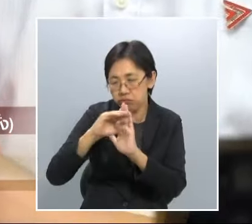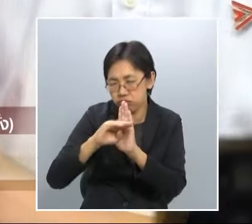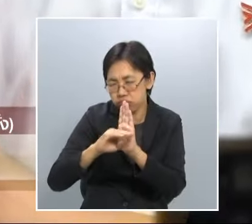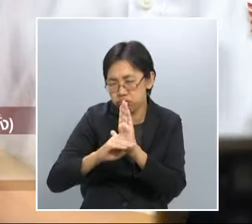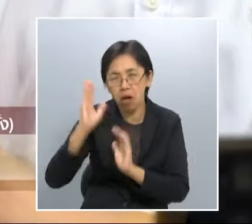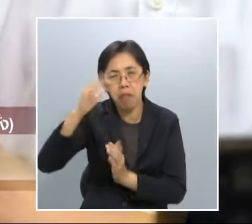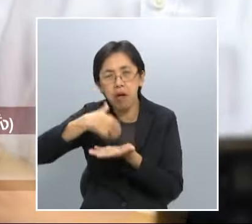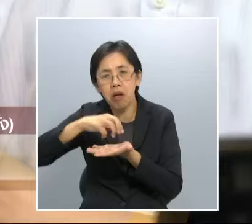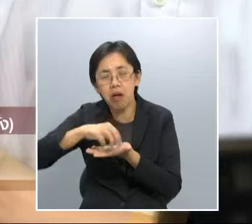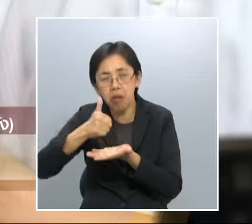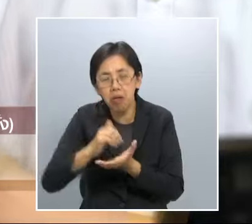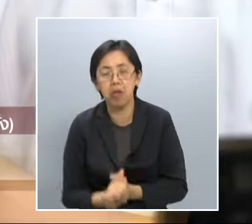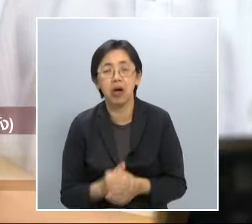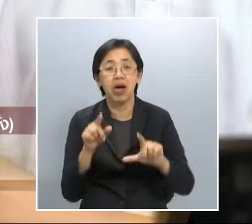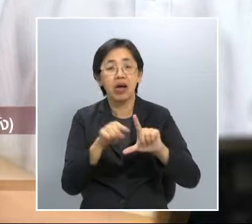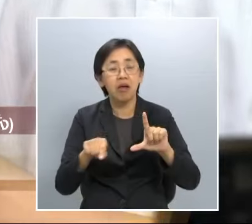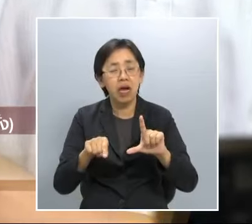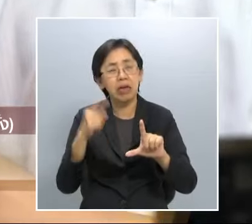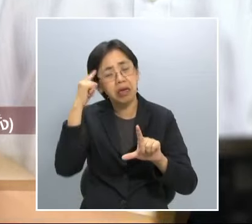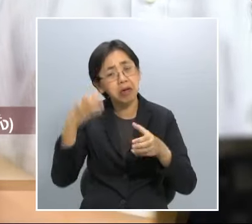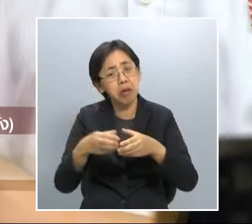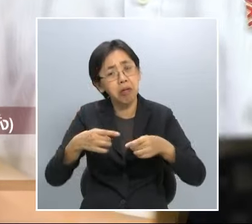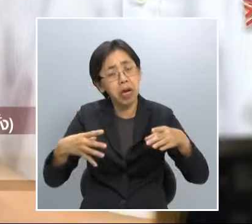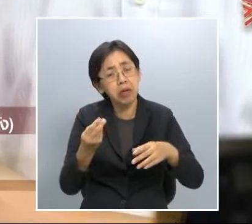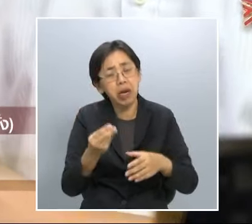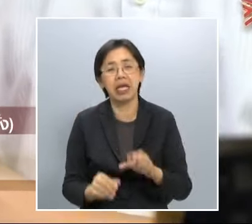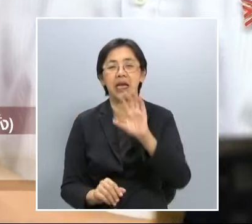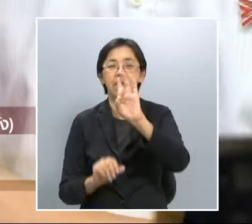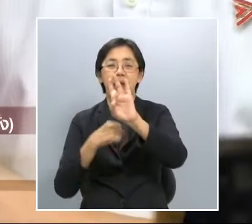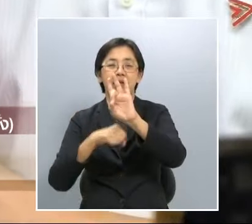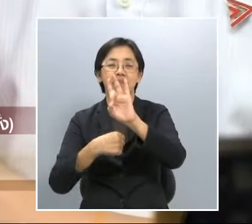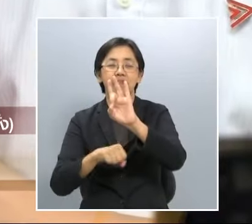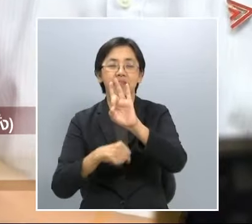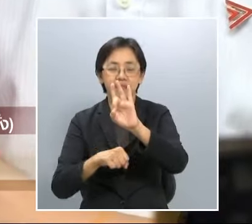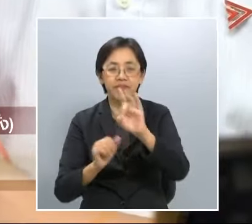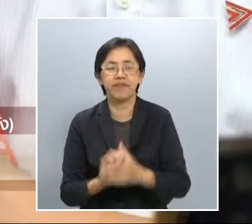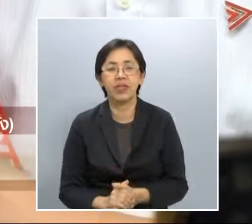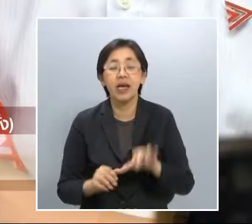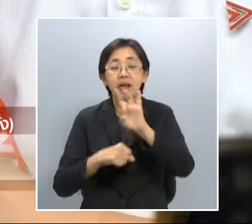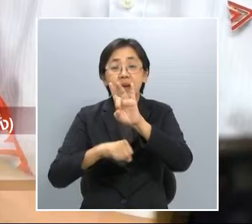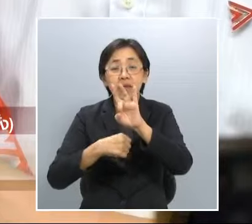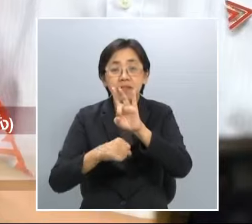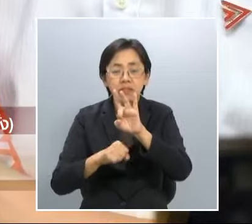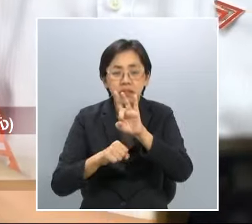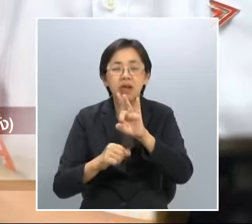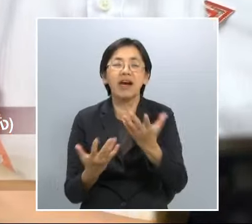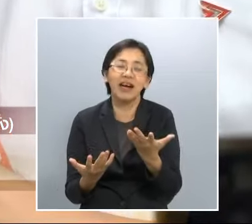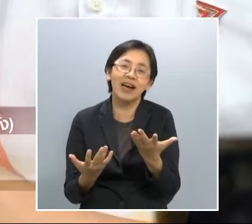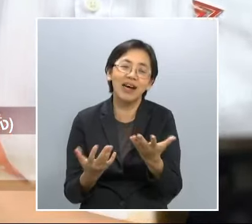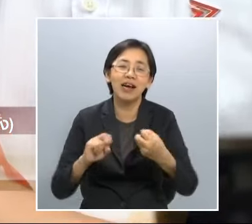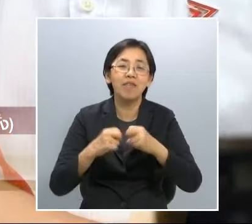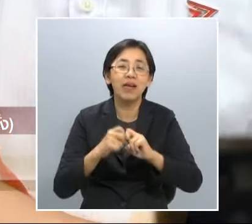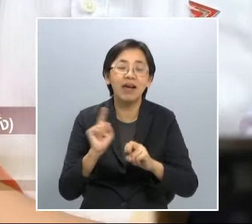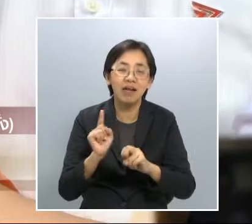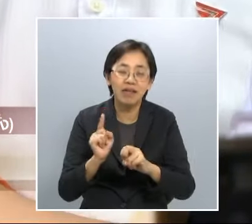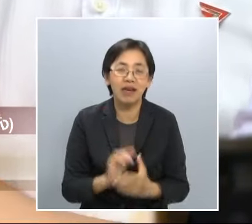ามว่าคะแนนของก้าวไกลฝ่ายค้านเท่าไหร่บอกให้8เต็ม10ถึงแม้ว่าจะมีประเด็นที่เป็นดราม่านั่นก็คือ